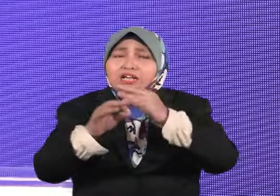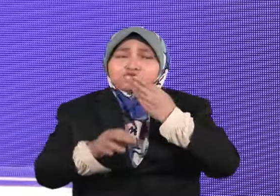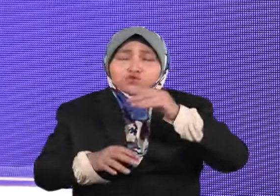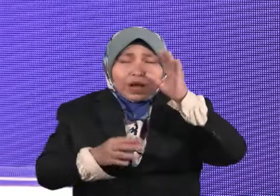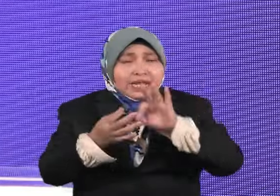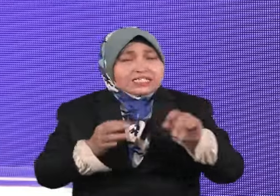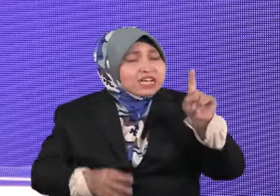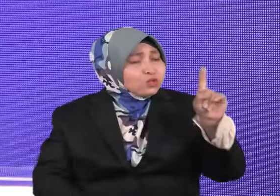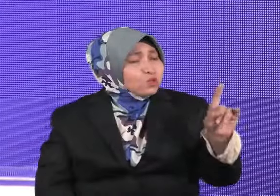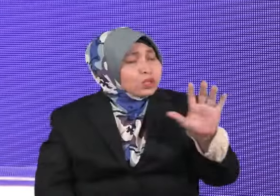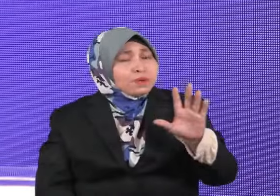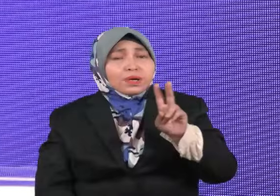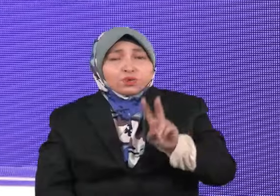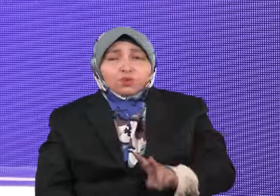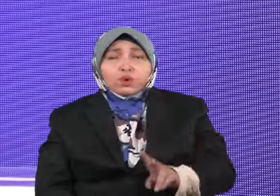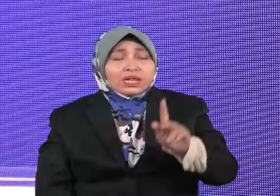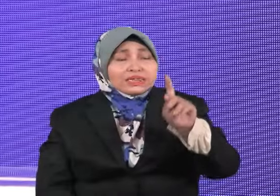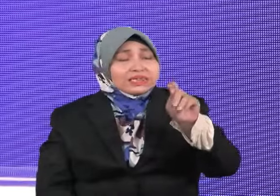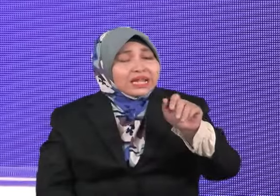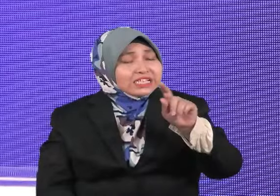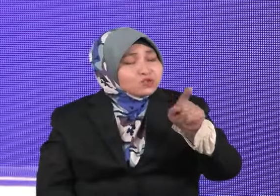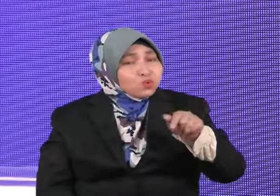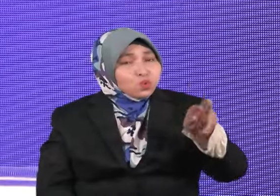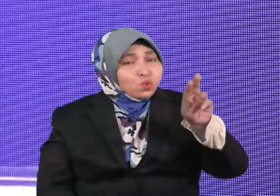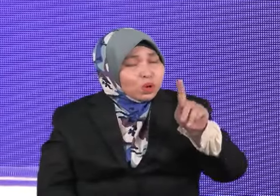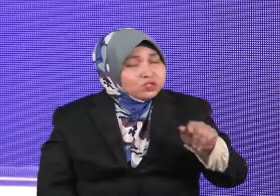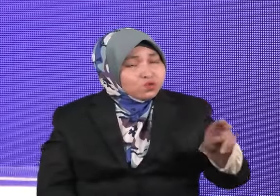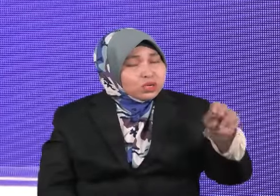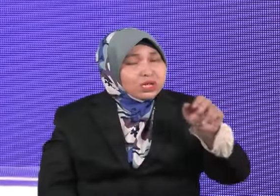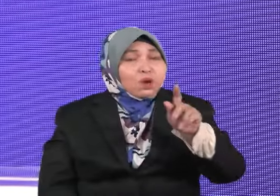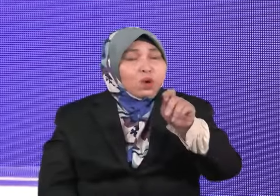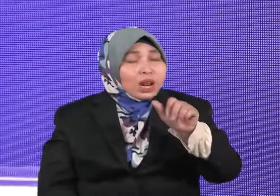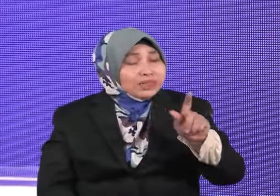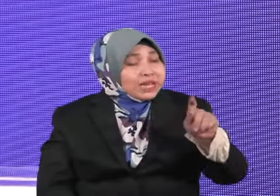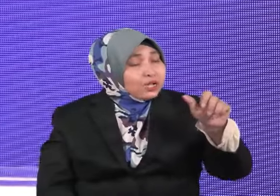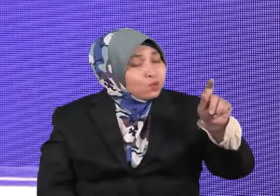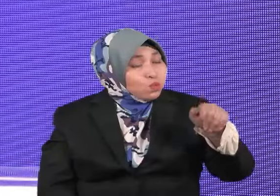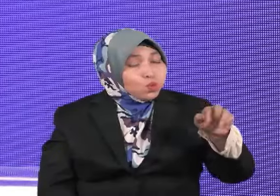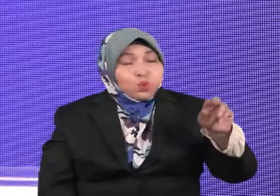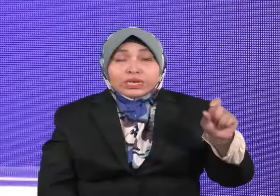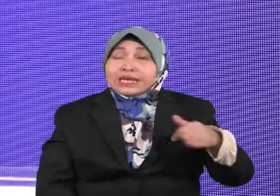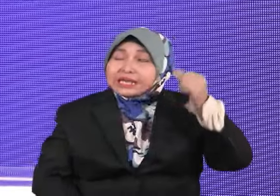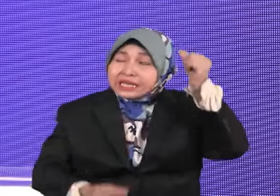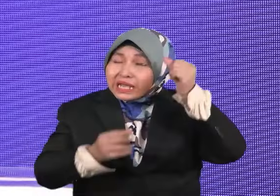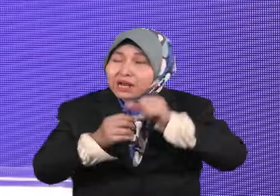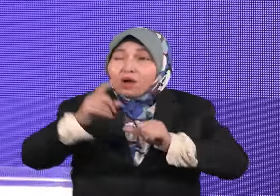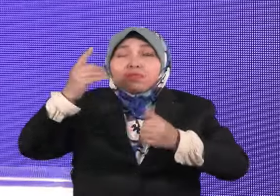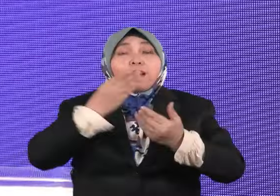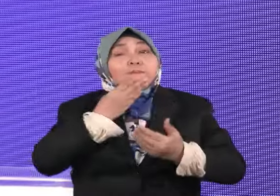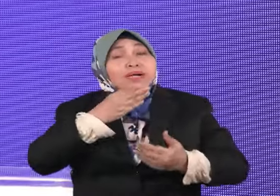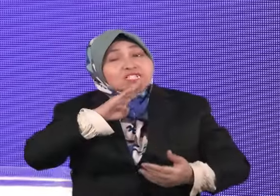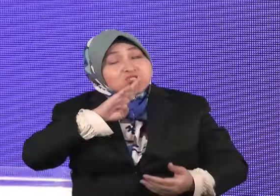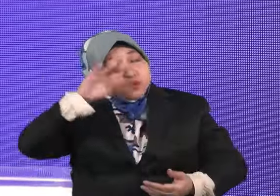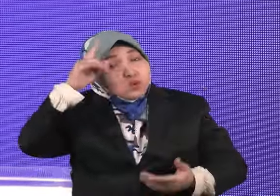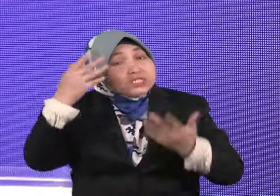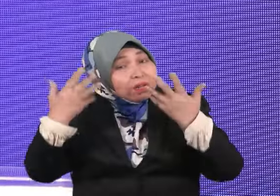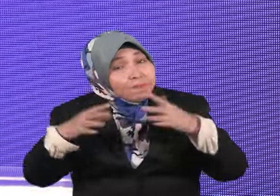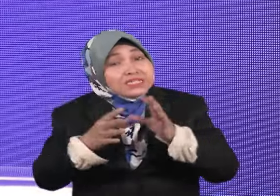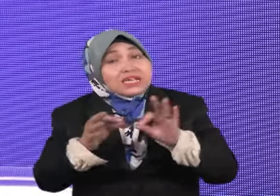152. Fazkuruni azkurukum washkuruli wala takfurun. Allah bercerita tentang ingat Allah, bersyukur, kerana selepas